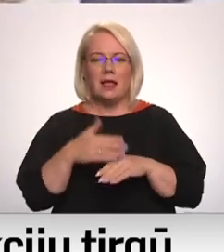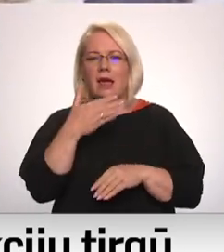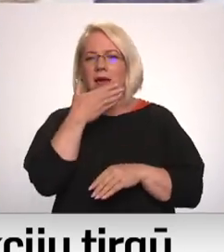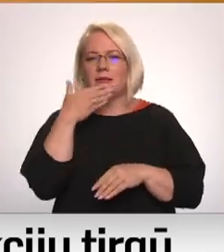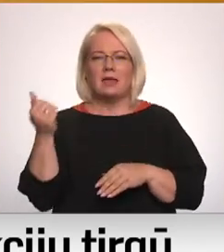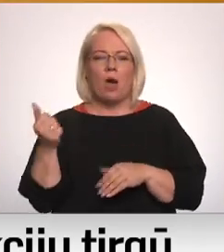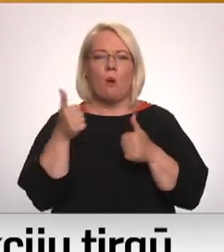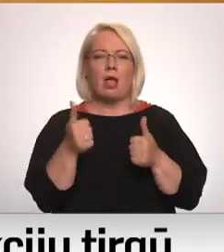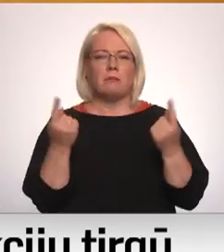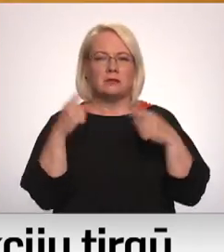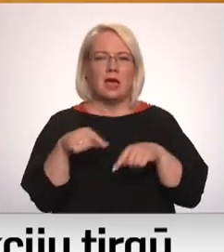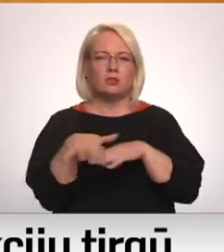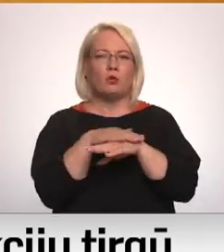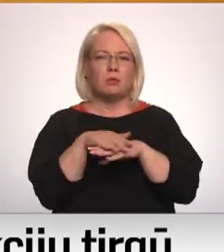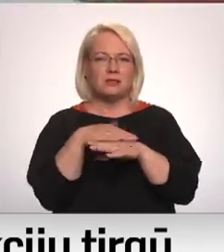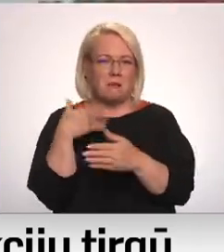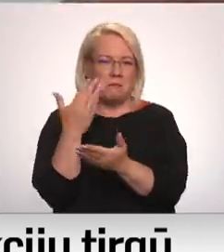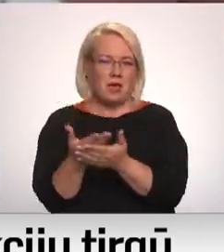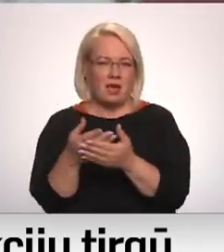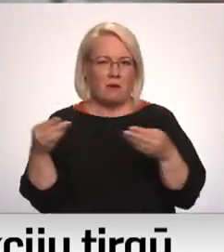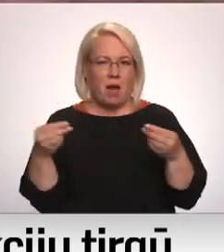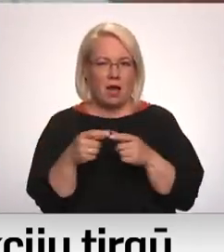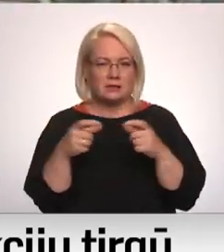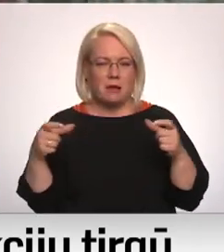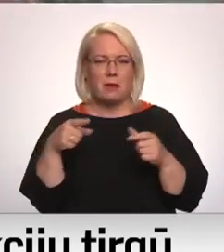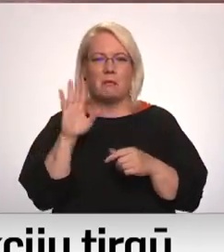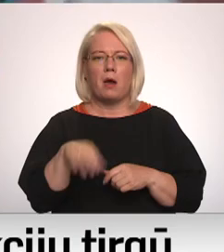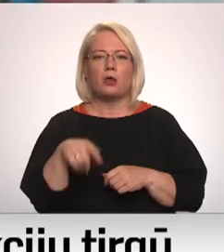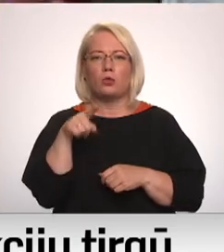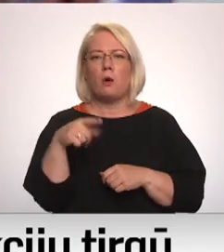publiskajam piedāvājumam. Taču ar to ir par maz, lai mainītu